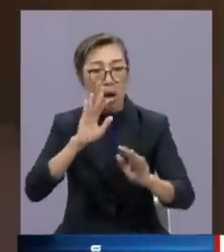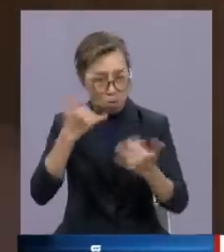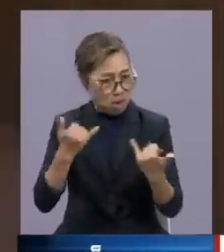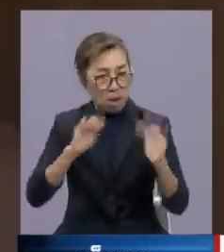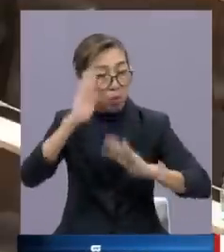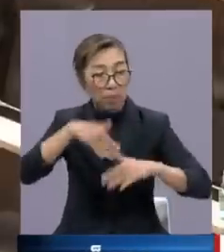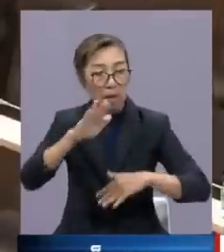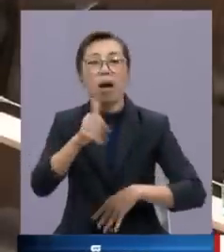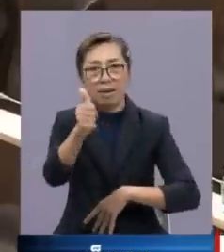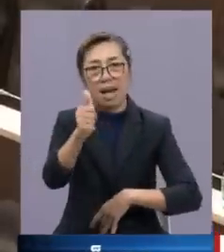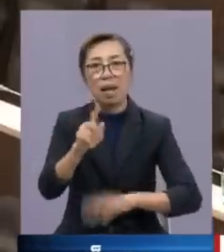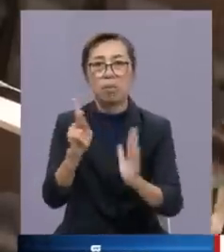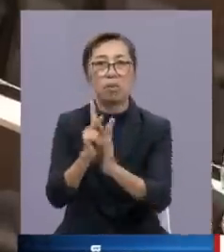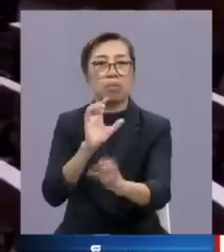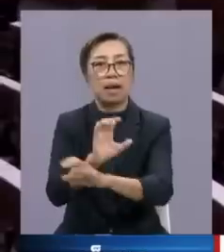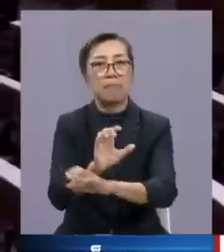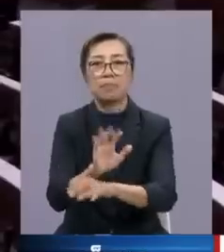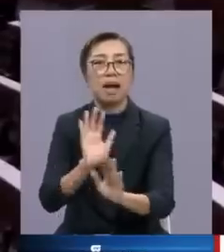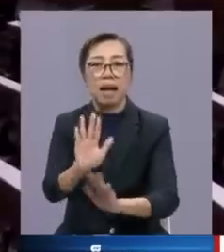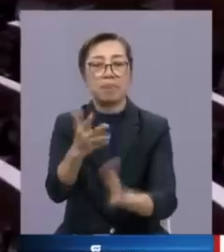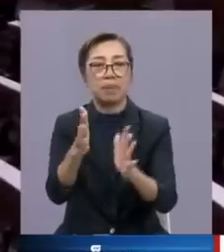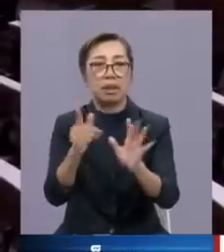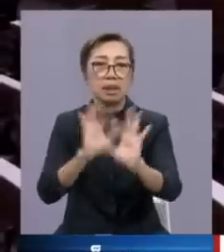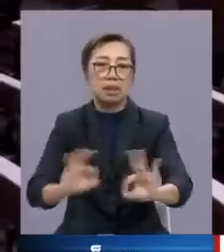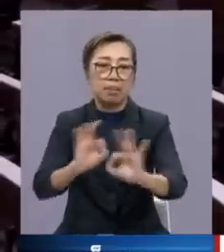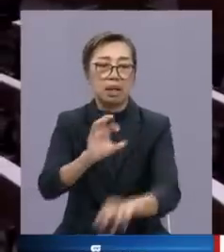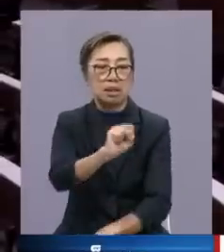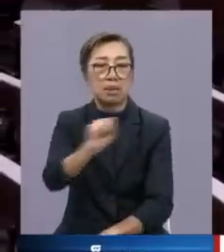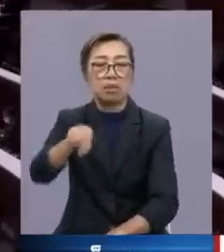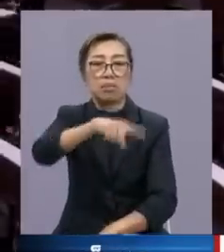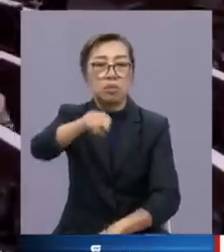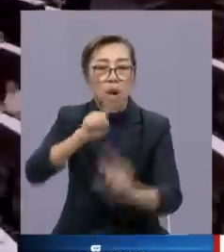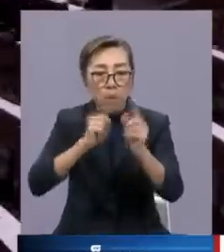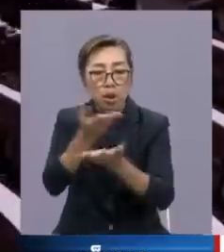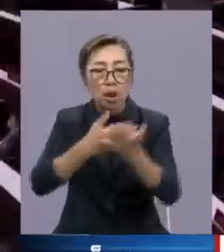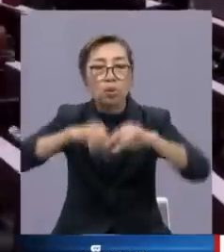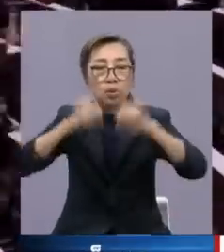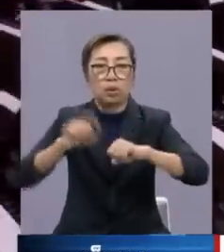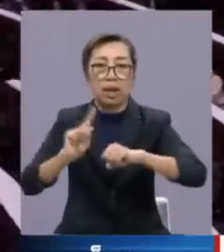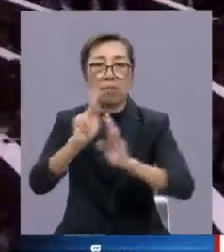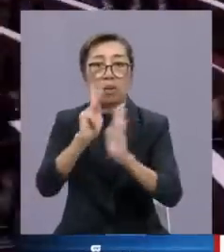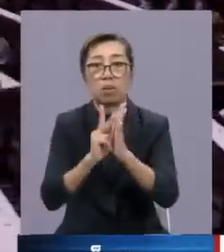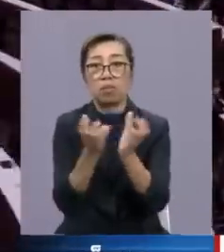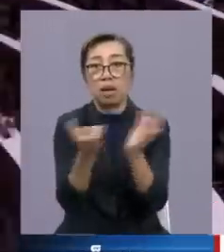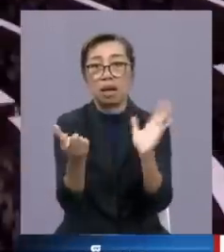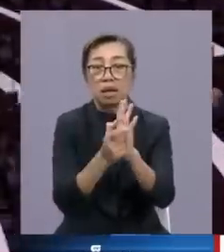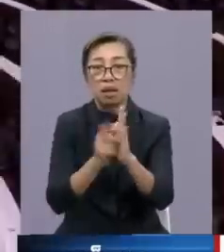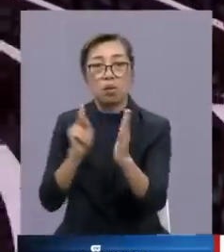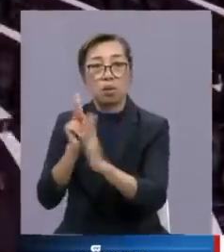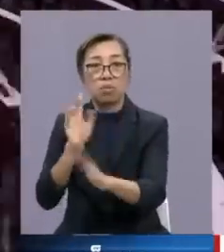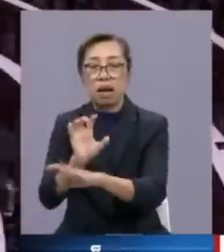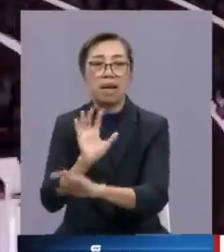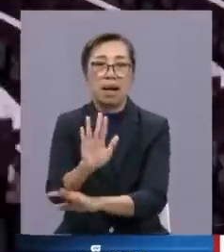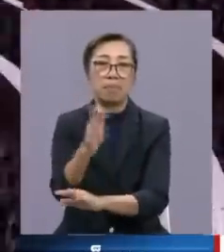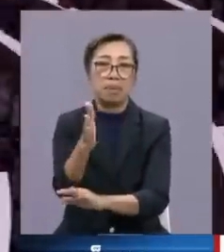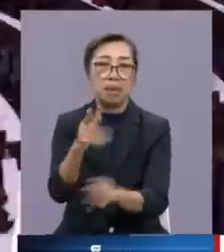ได้มีข้อห้ามเอาไว้ด้วยซึ่งก็ขึ้นอยู่กับที่ประชุมรัฐสภาว่าจะดำเนินการอย่างไรเพราะรัฐธรรมนูญข้อบังคับไม่ได้ห้ามในส่วนนี้ไ